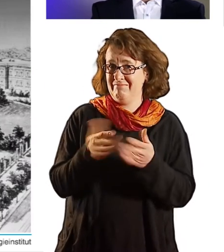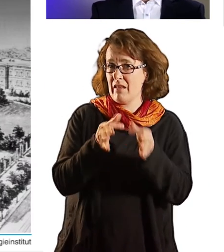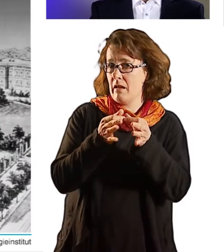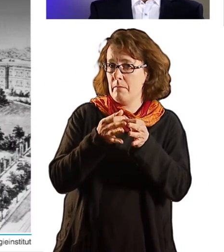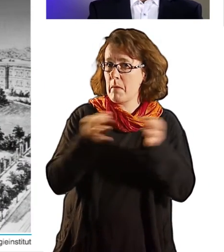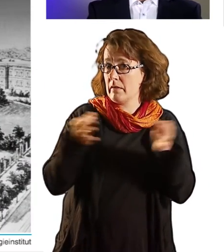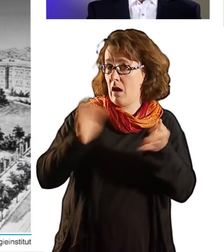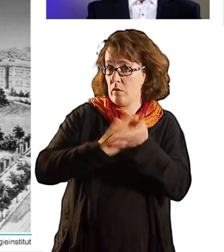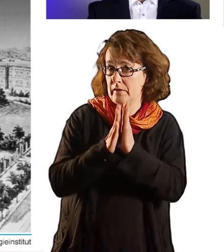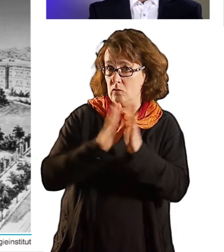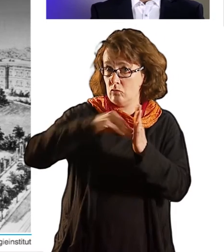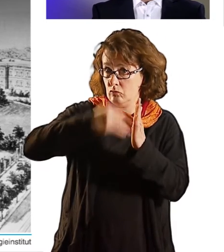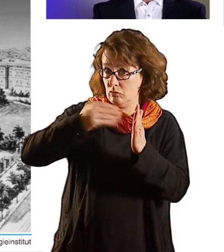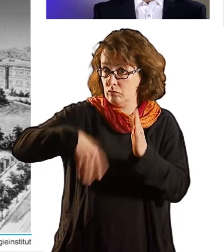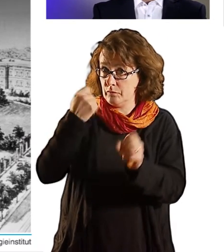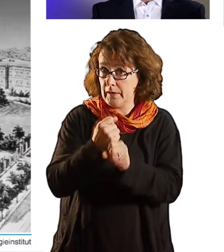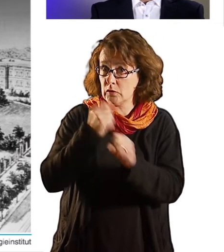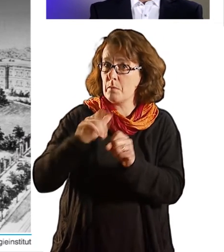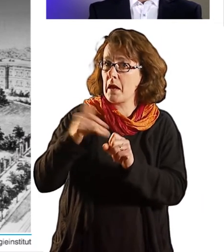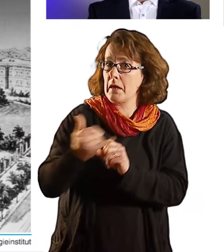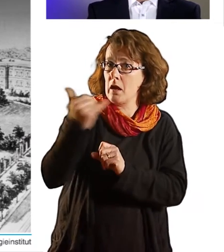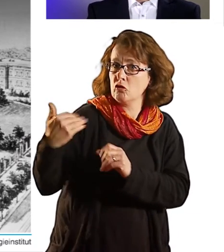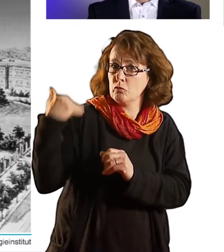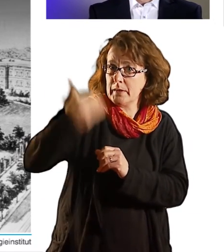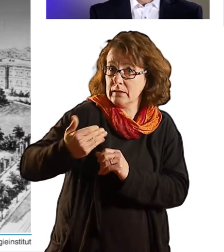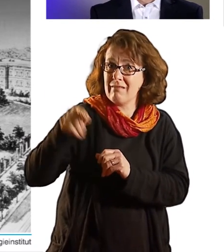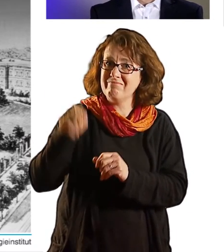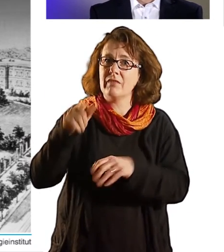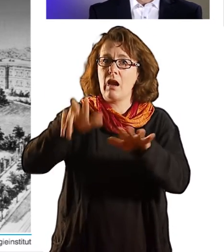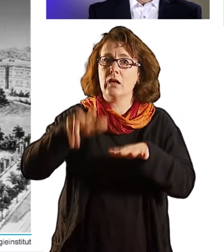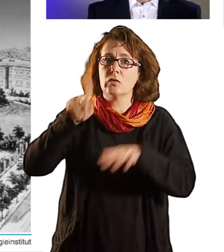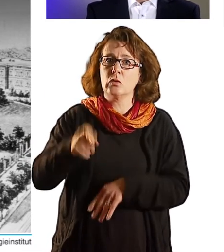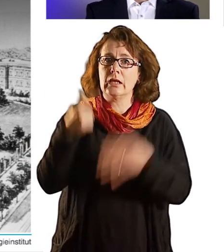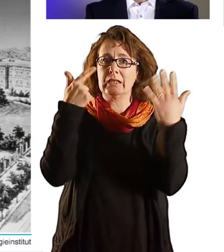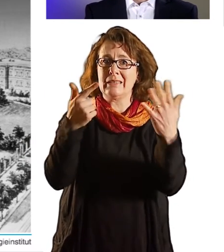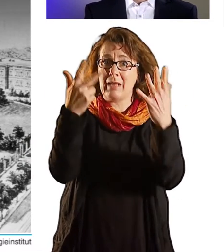Einige Jahre nach der Unterzeichnung der Meterkonvention, und zwar 1887, wurde in